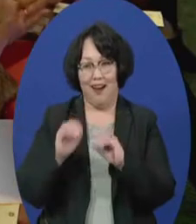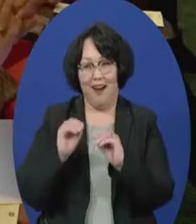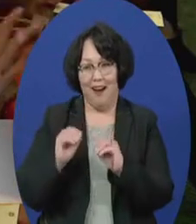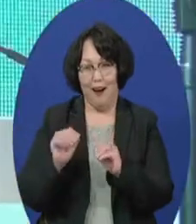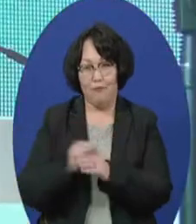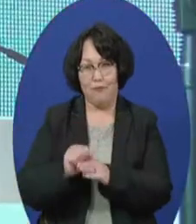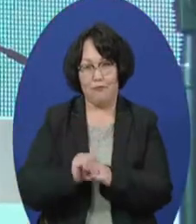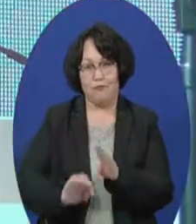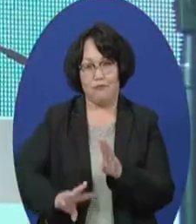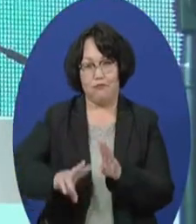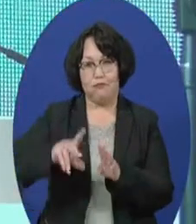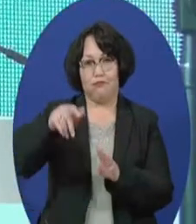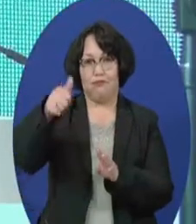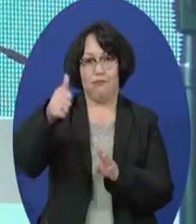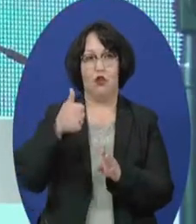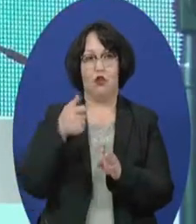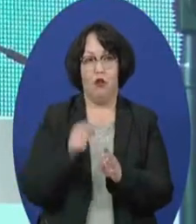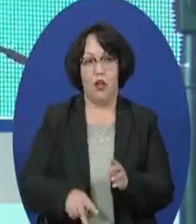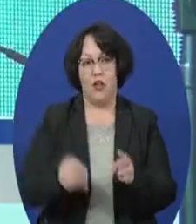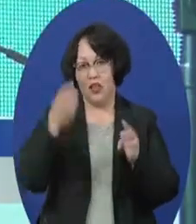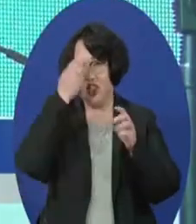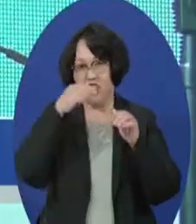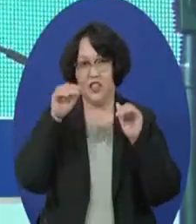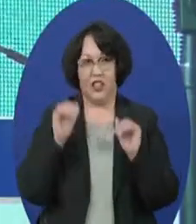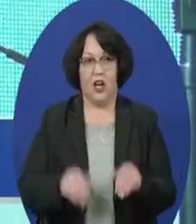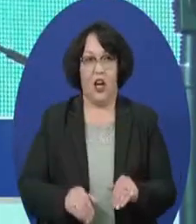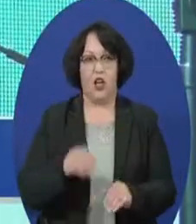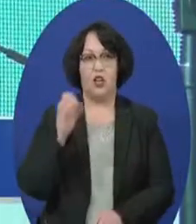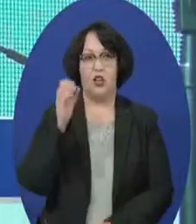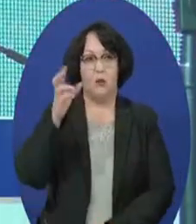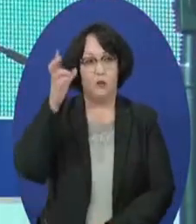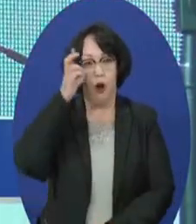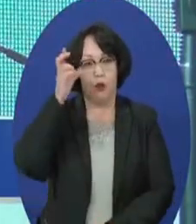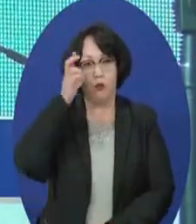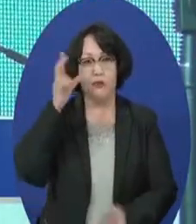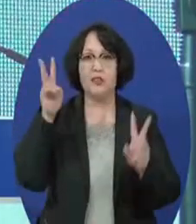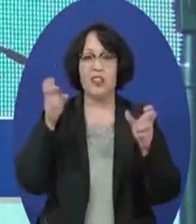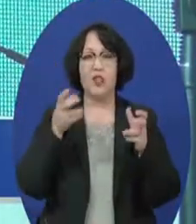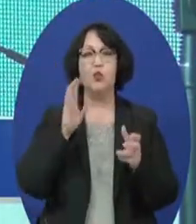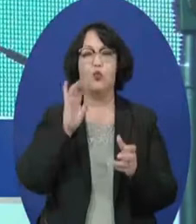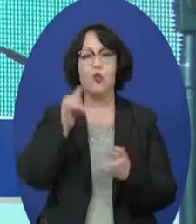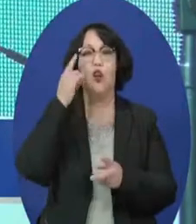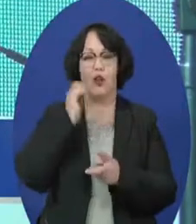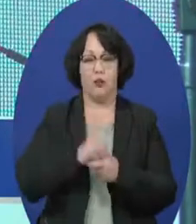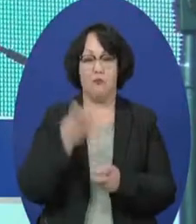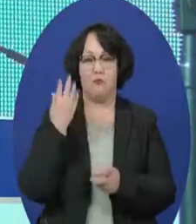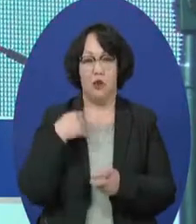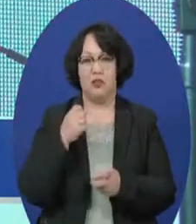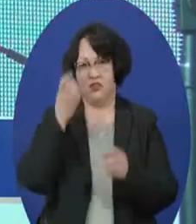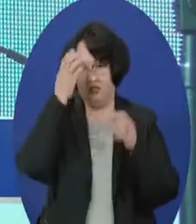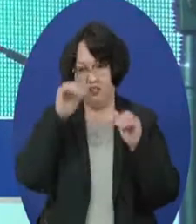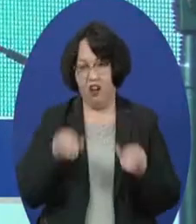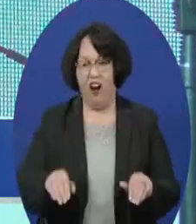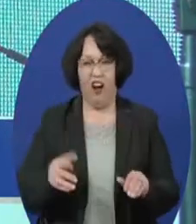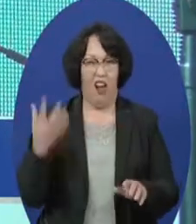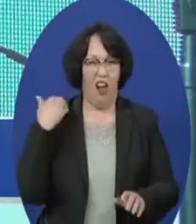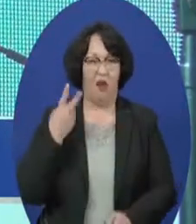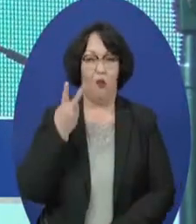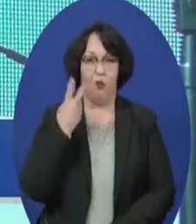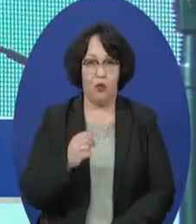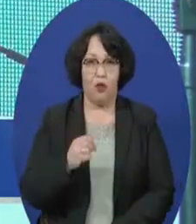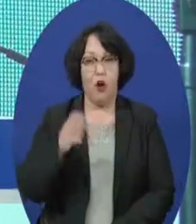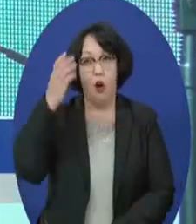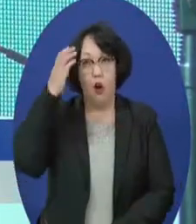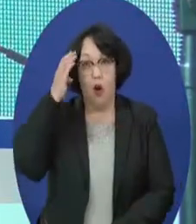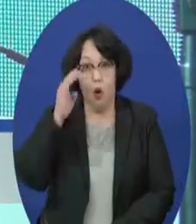тайлбарлаж байна. Чингис хааны үед бол ёс суртахуун боловсролыг ерөөс ингэж үздэг юм байсан байна. Гайхамшигт өв